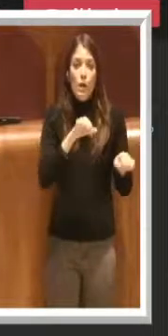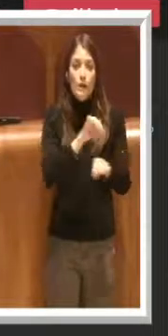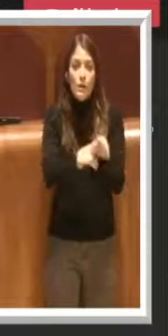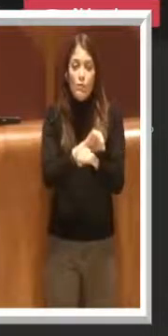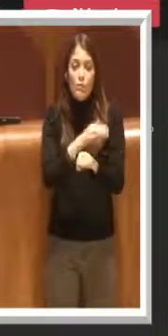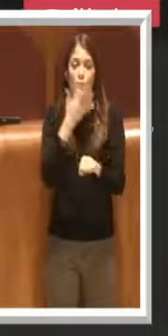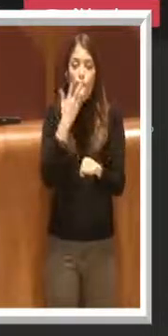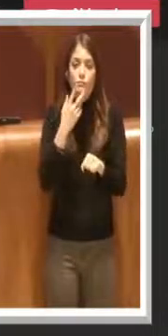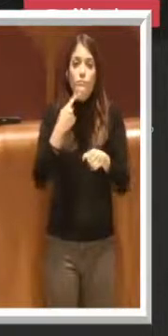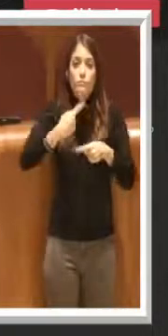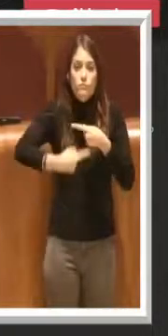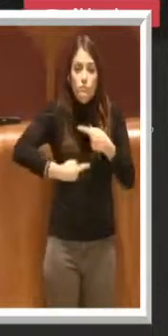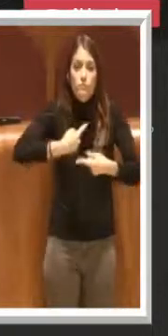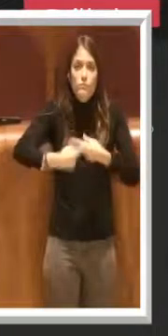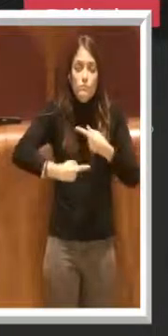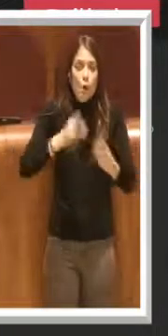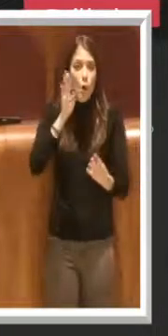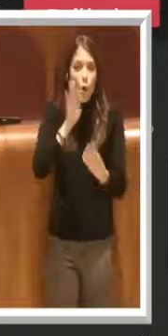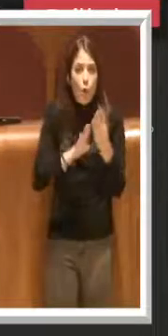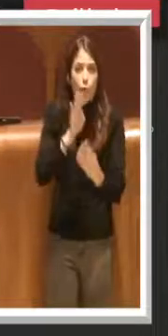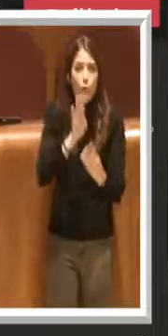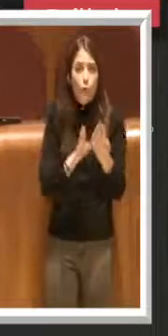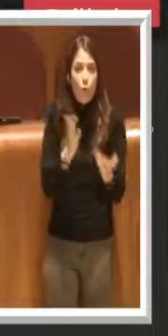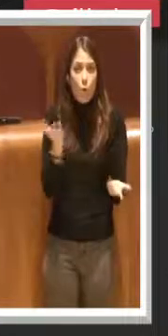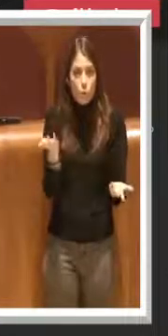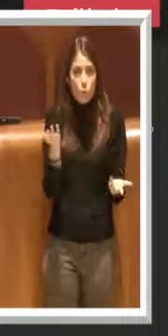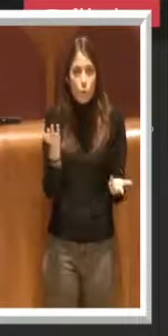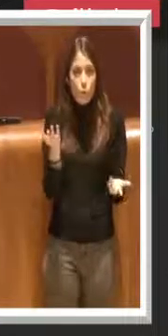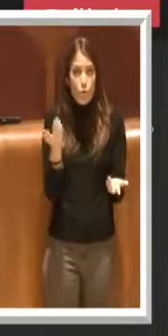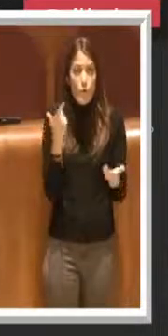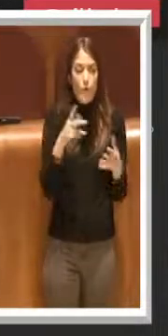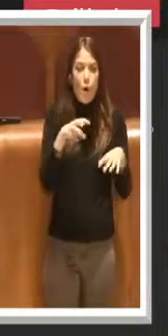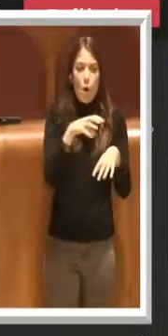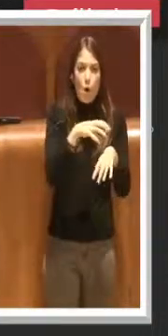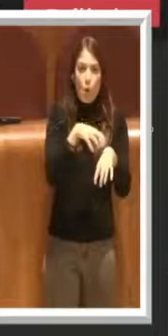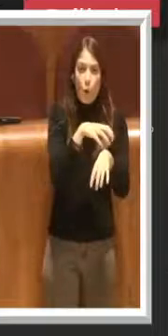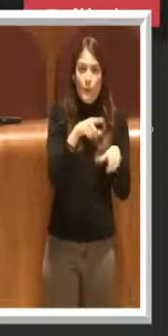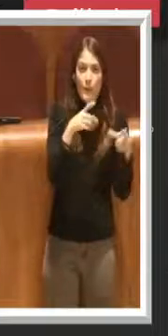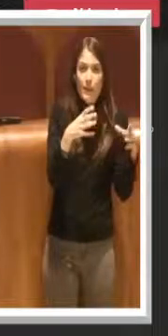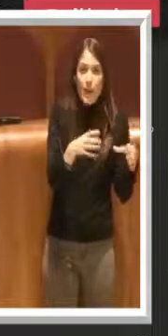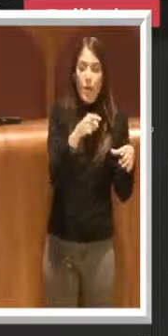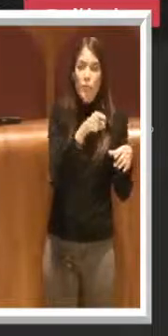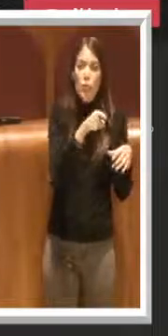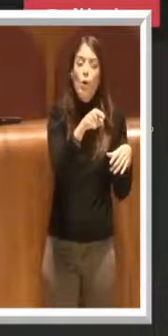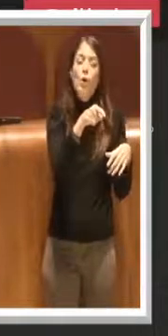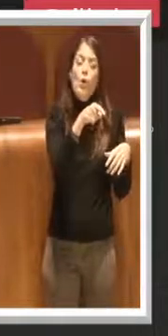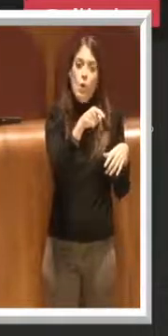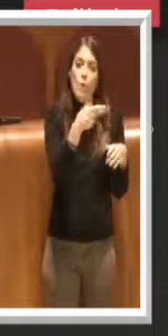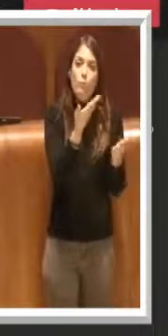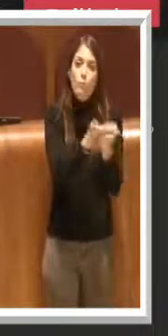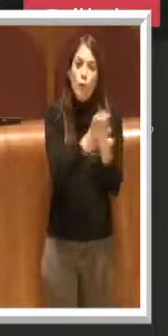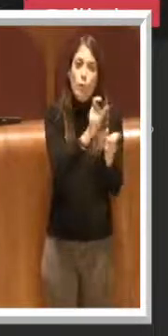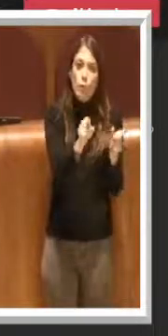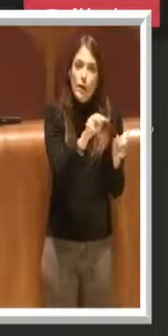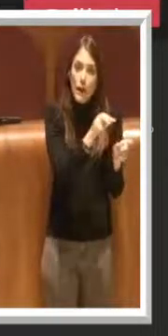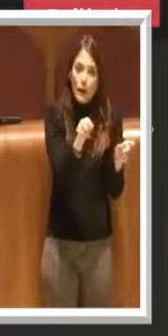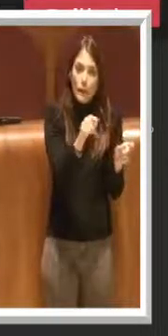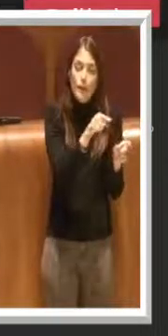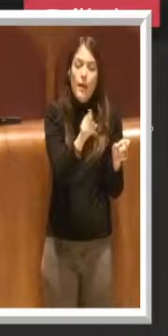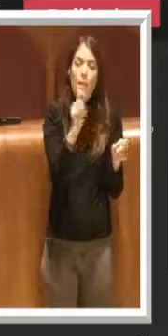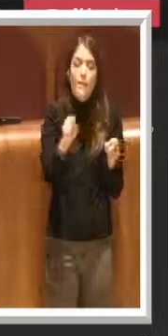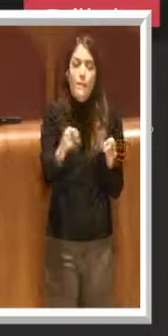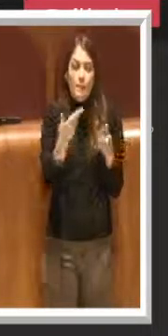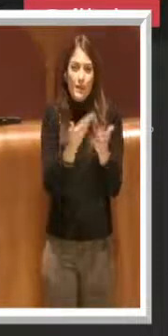e costante questo confronto sia con il comitato diciamo proponente della proposta di delibera, ma anche con